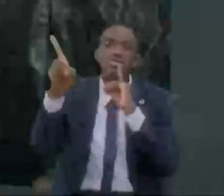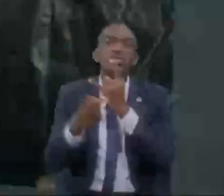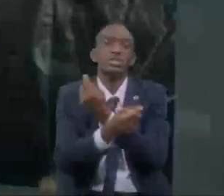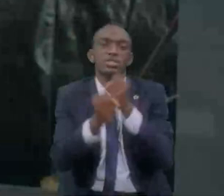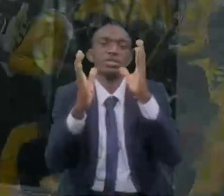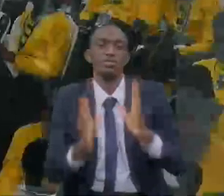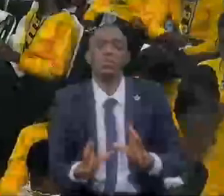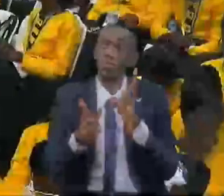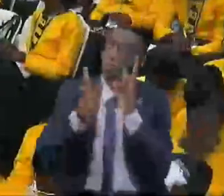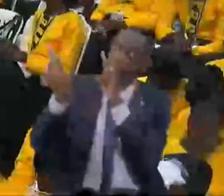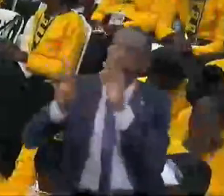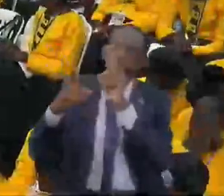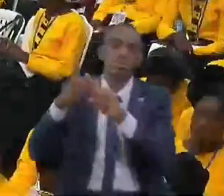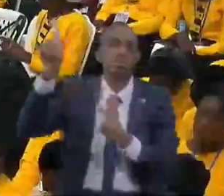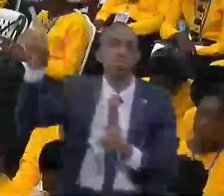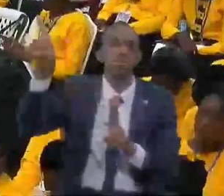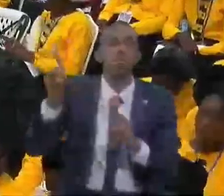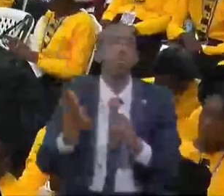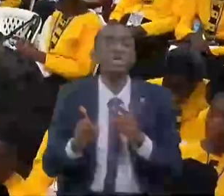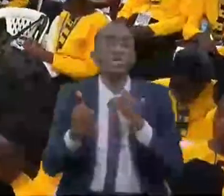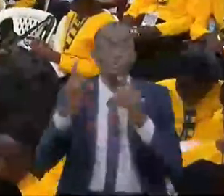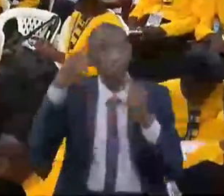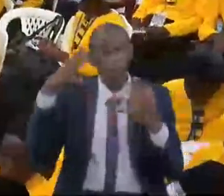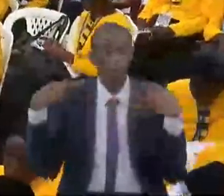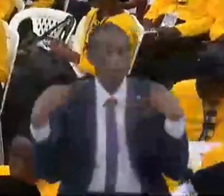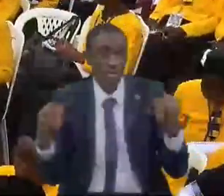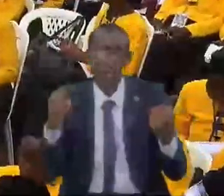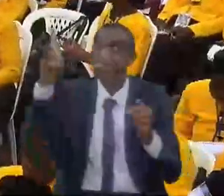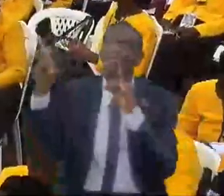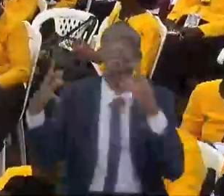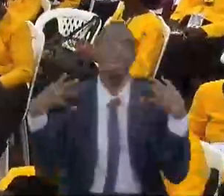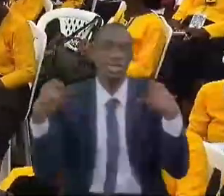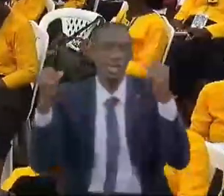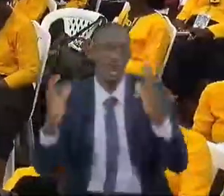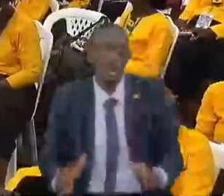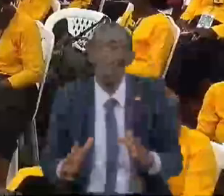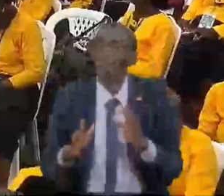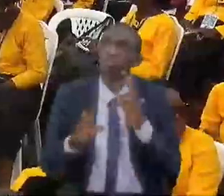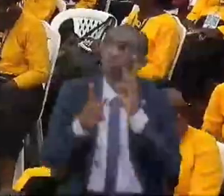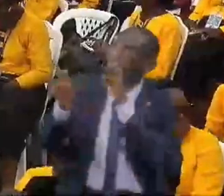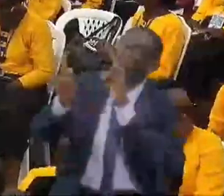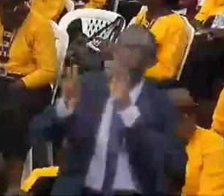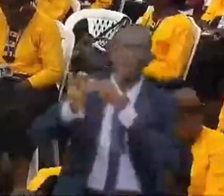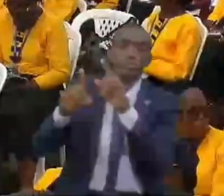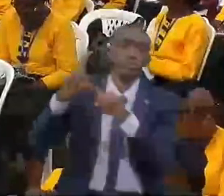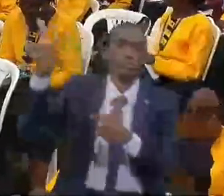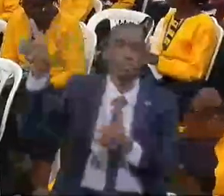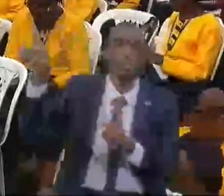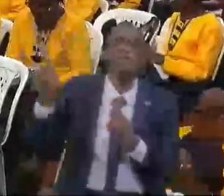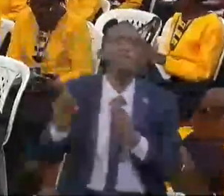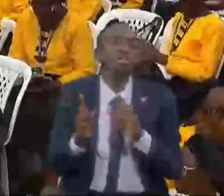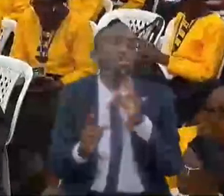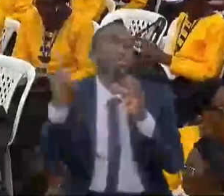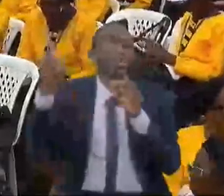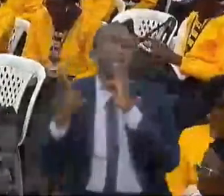sauveur. Regarde pour la guérison. Il est le guérisseur. Porte les regards sur lui. Il est le libérateur.